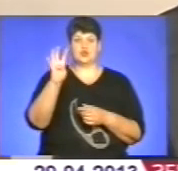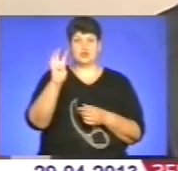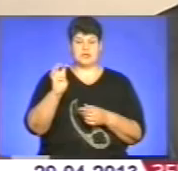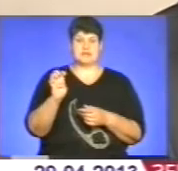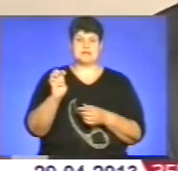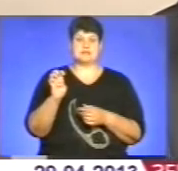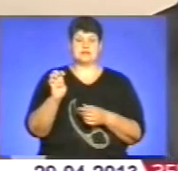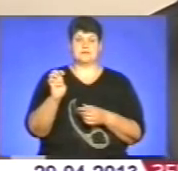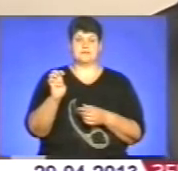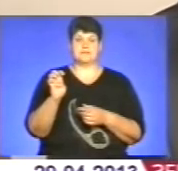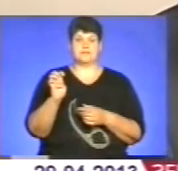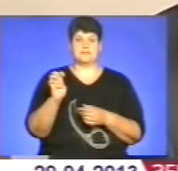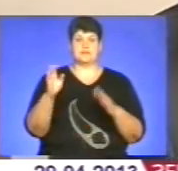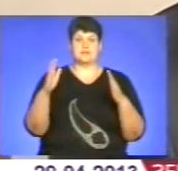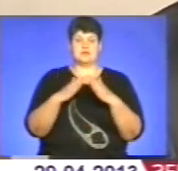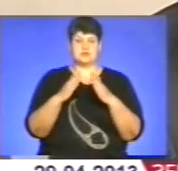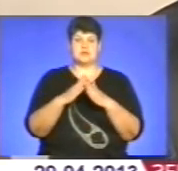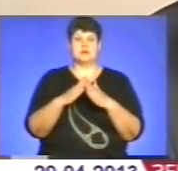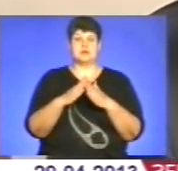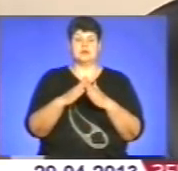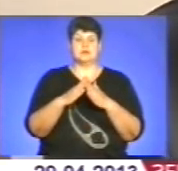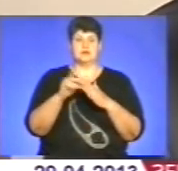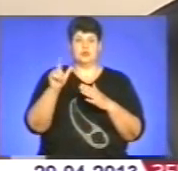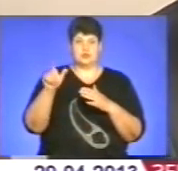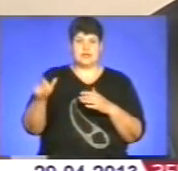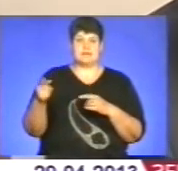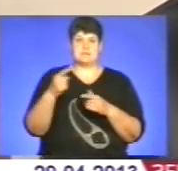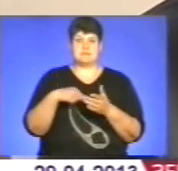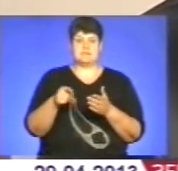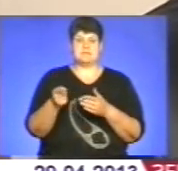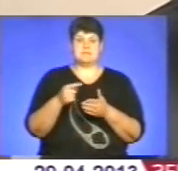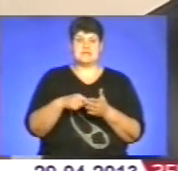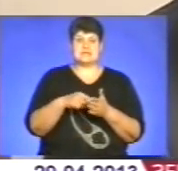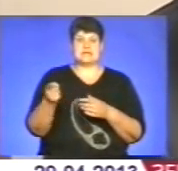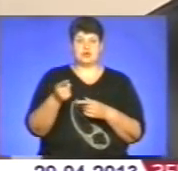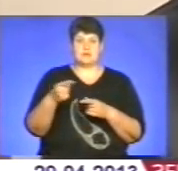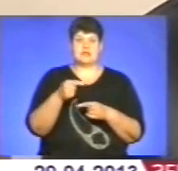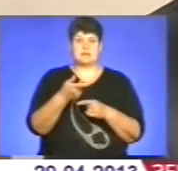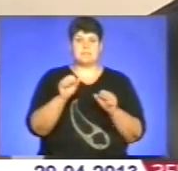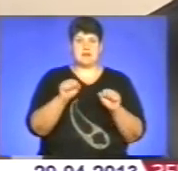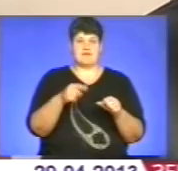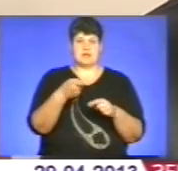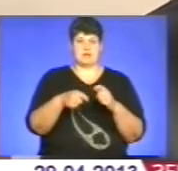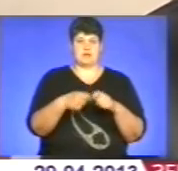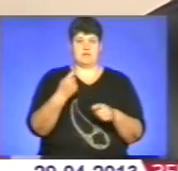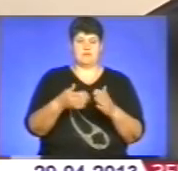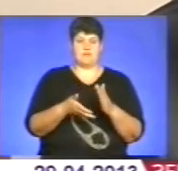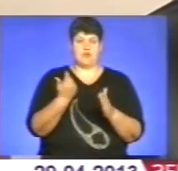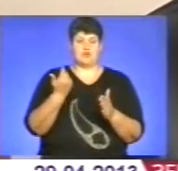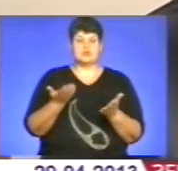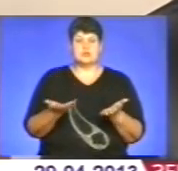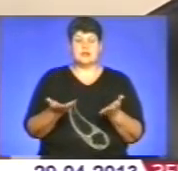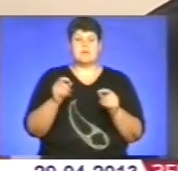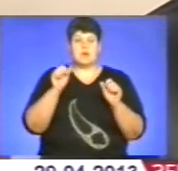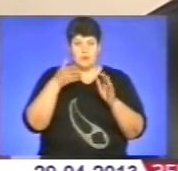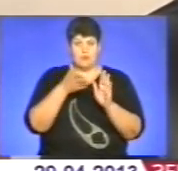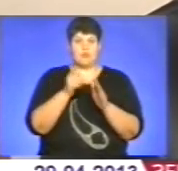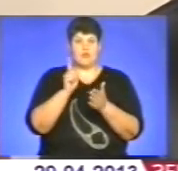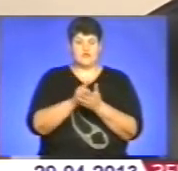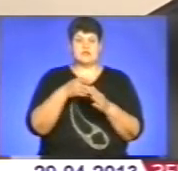1400 мешканців міста Тернополя, які десь вважають, що їхні права обмежені або порушені. Тобто ми повинні всі розуміти